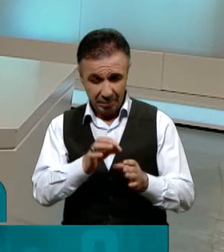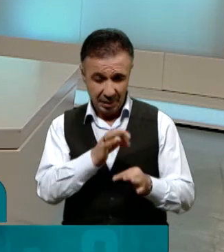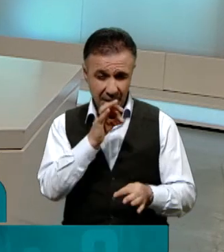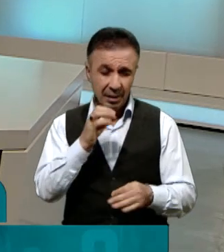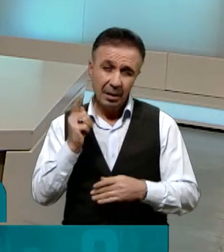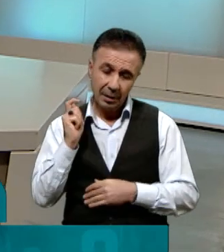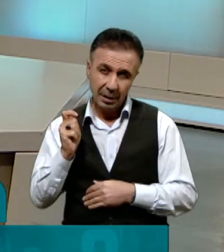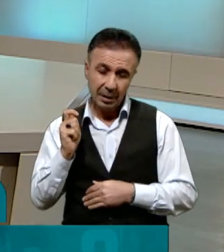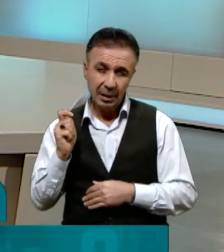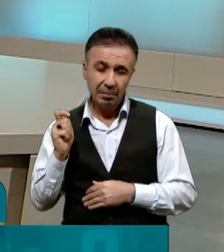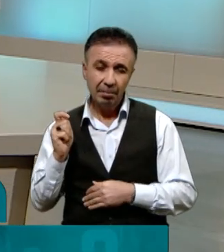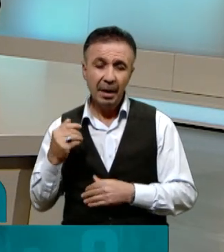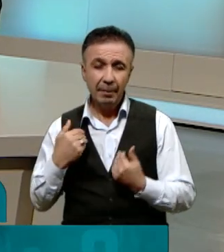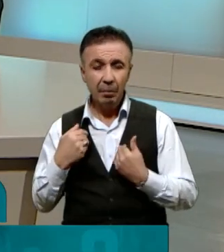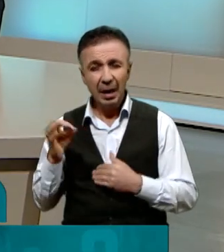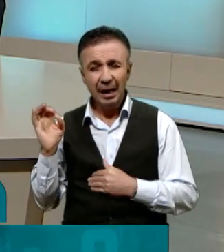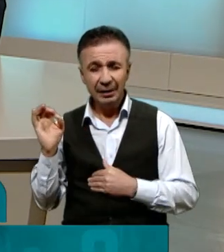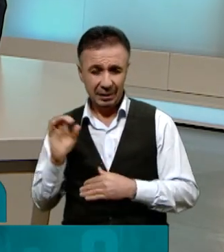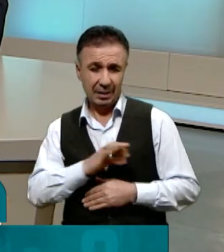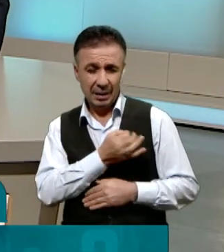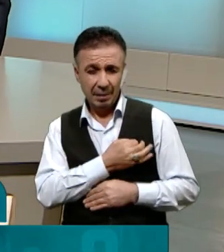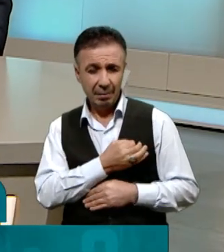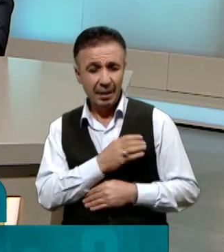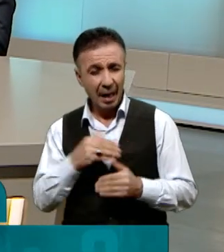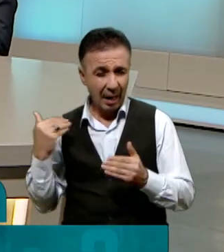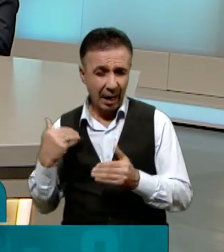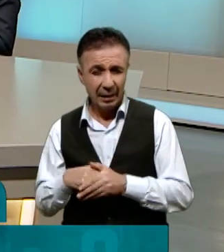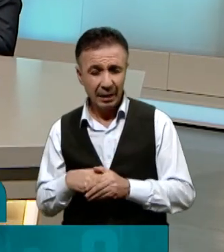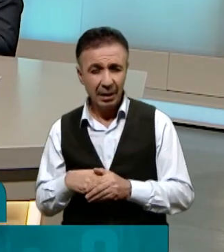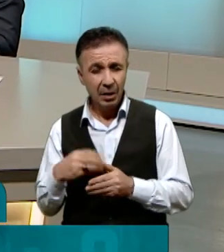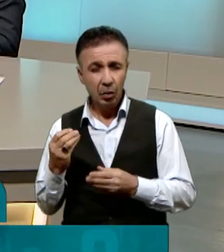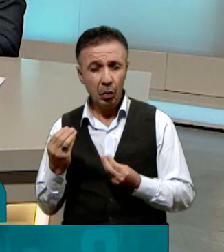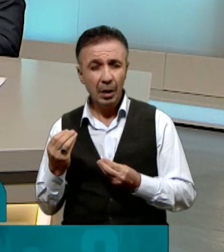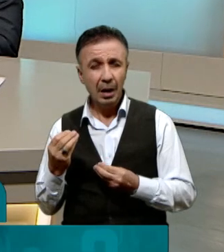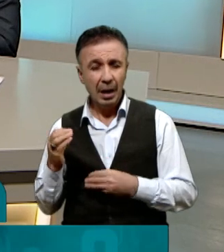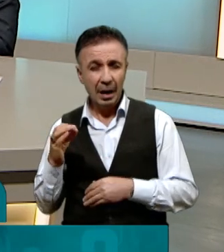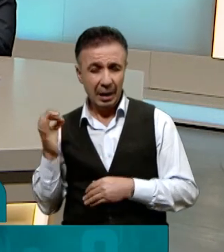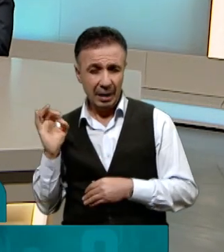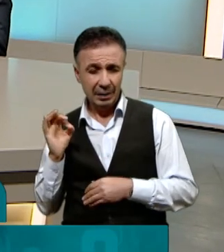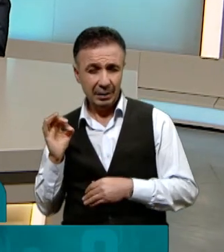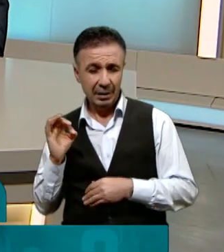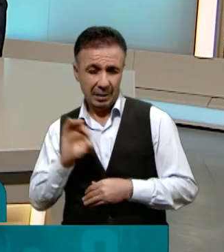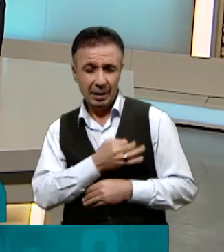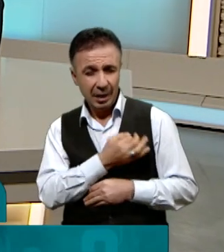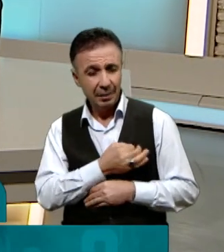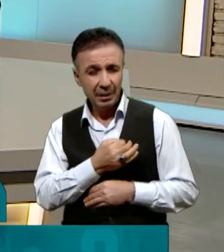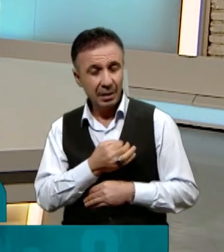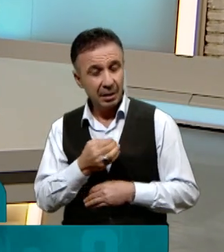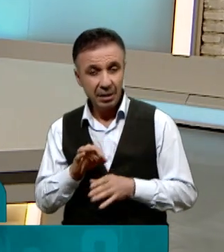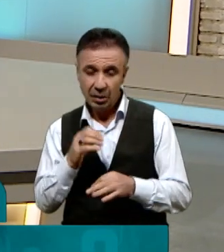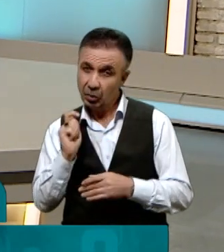gerçekten ben buna vereyim, ne kadar çok verirsem o da bana aynısını versin düşüncesiyle yaptığı takdirde kişiyi zor durumda bırakmış